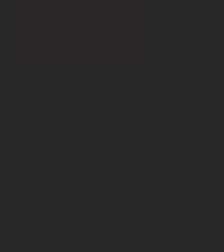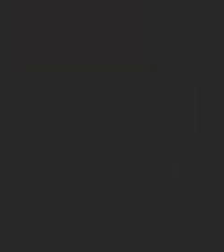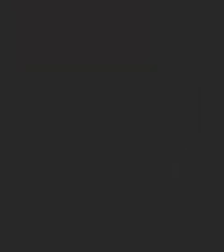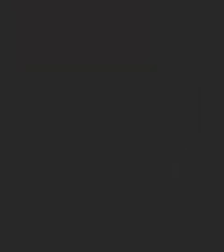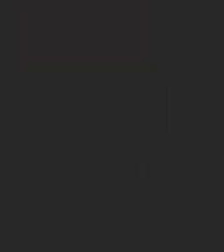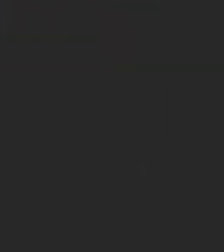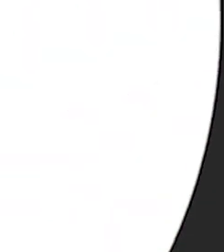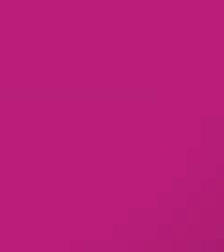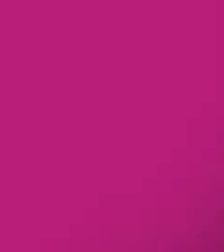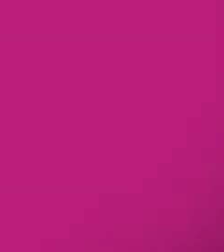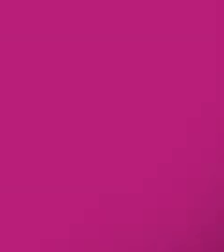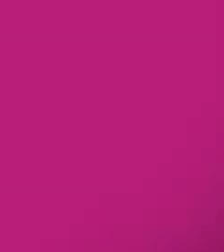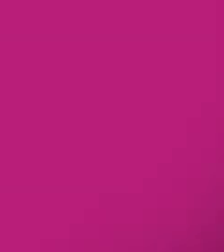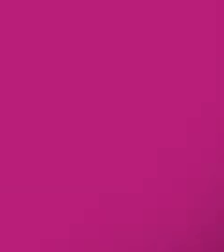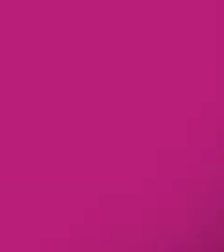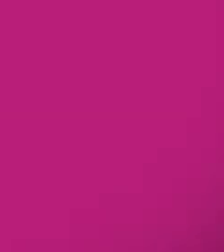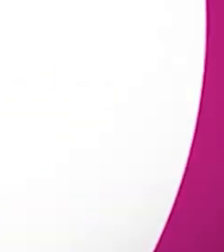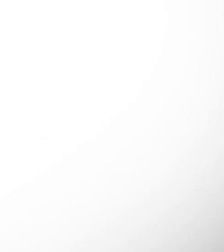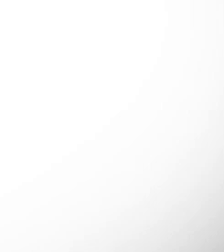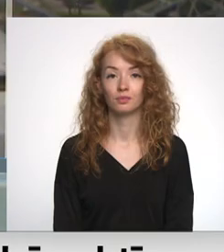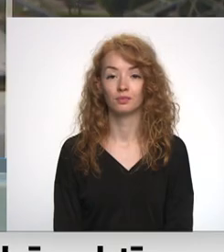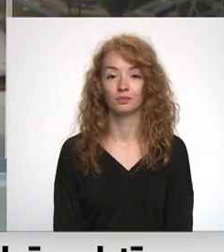Re, viss ēters ir te!